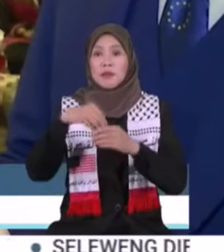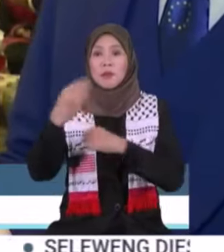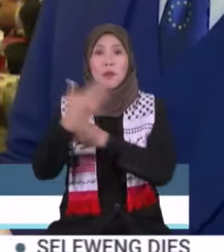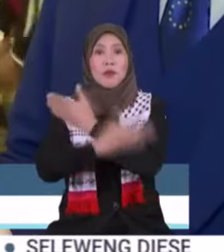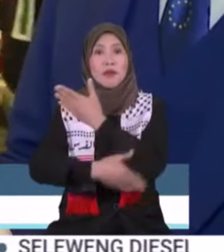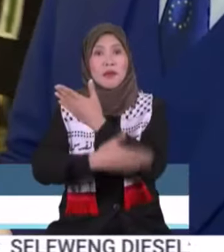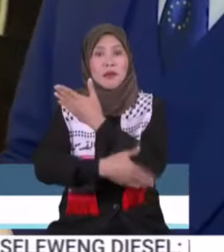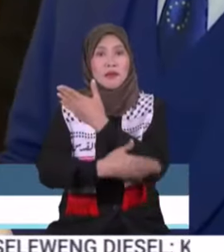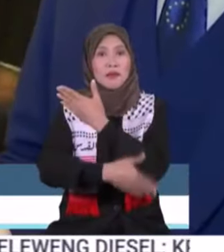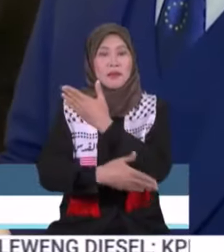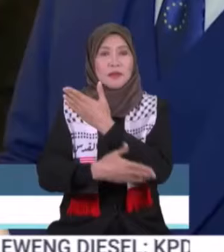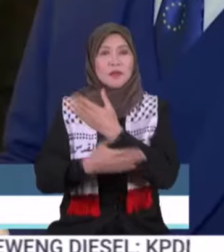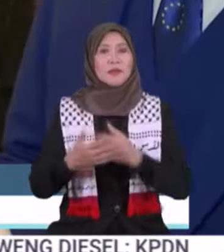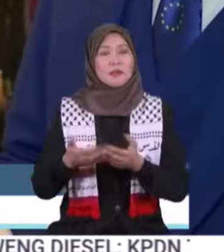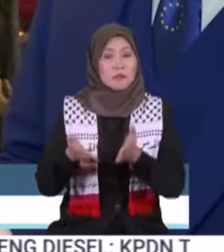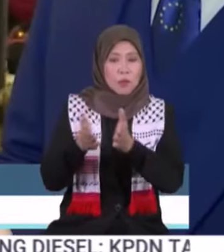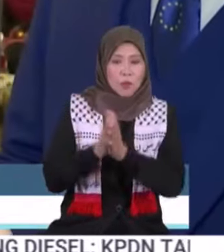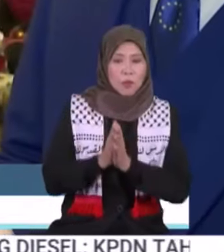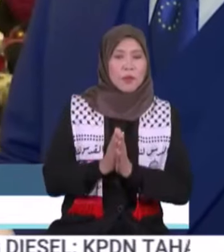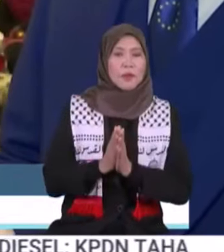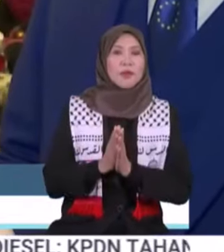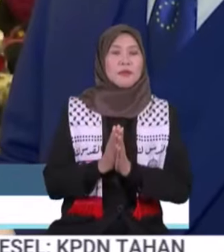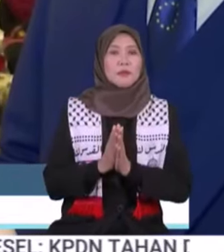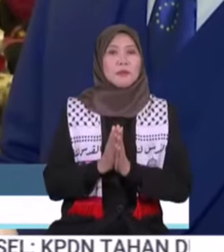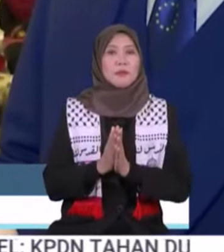negara-negara meminta supaya